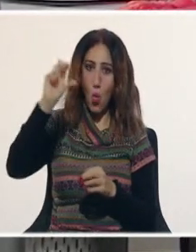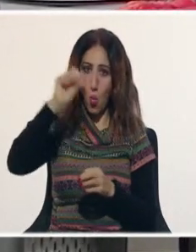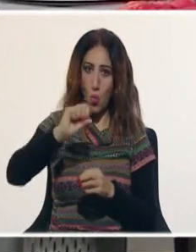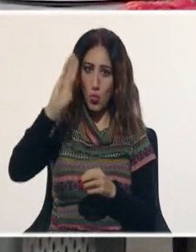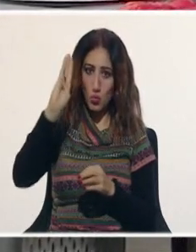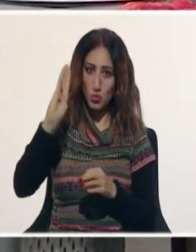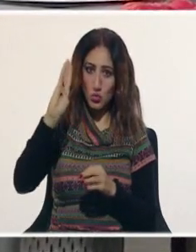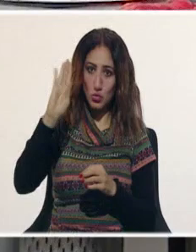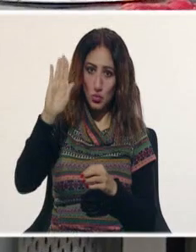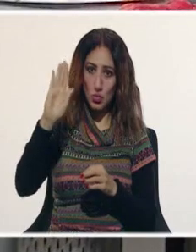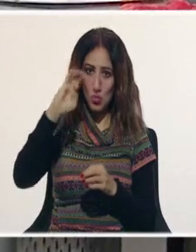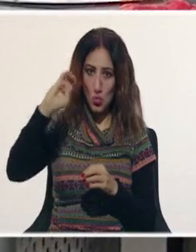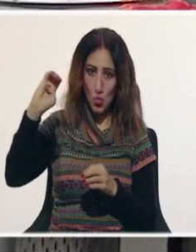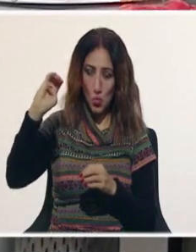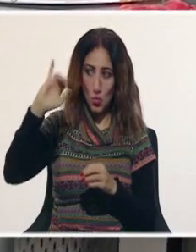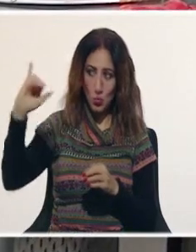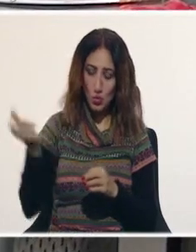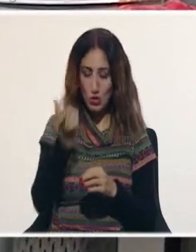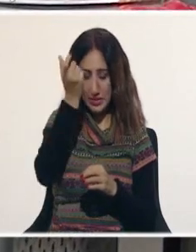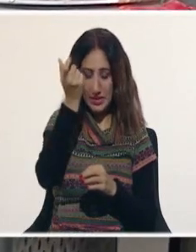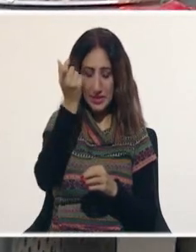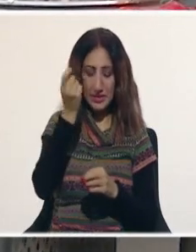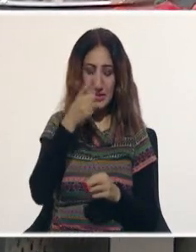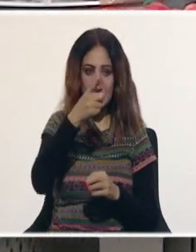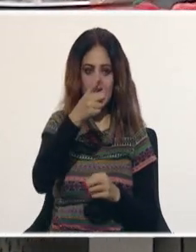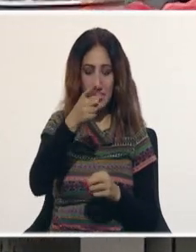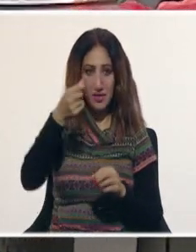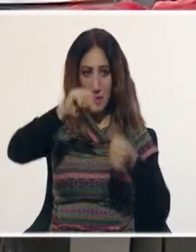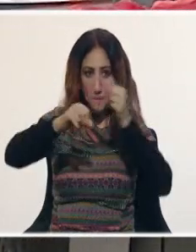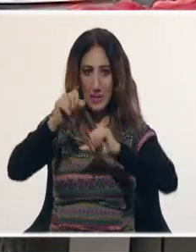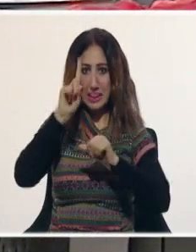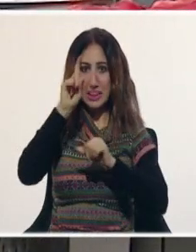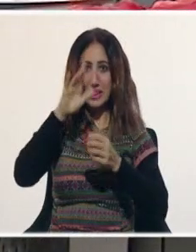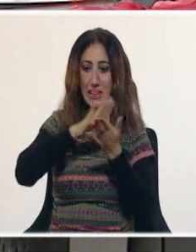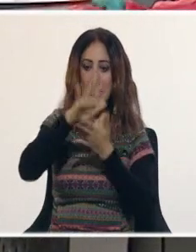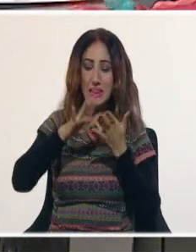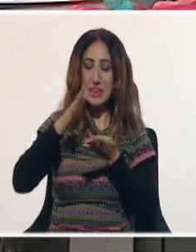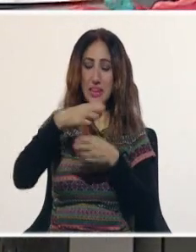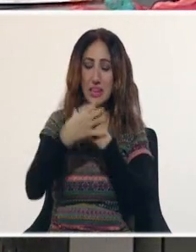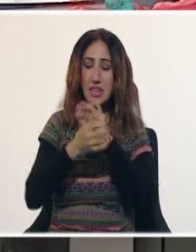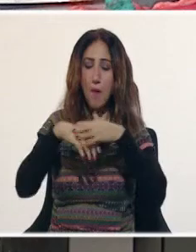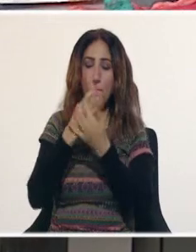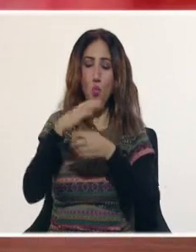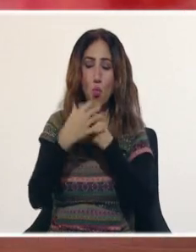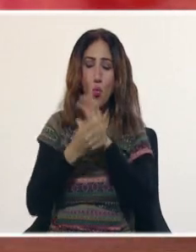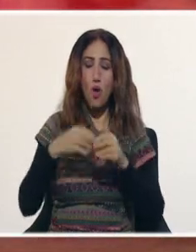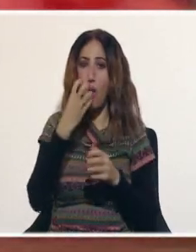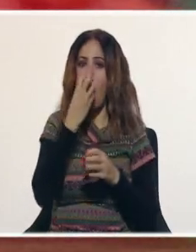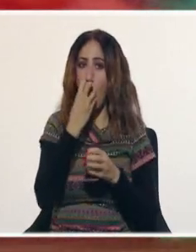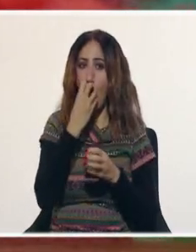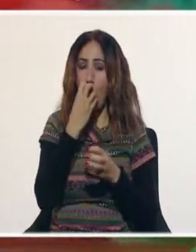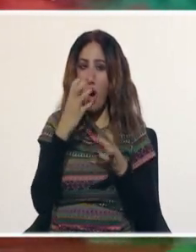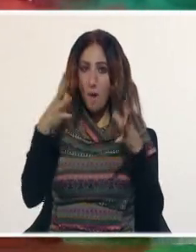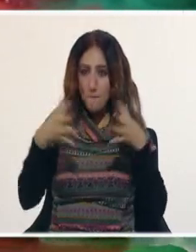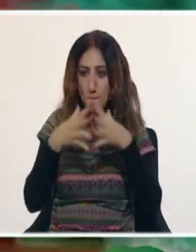انا مجرد سخنت العمليه. شايف في دخان طالع منه صح؟ اه. عشان تفاعل طارد للحراره. يعني ايه تفاعل طارد للحراره؟ موجود عندنا